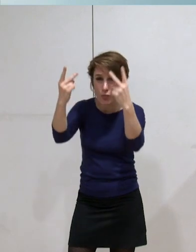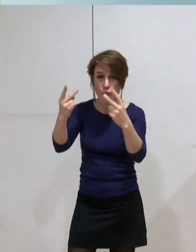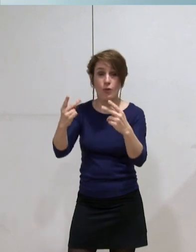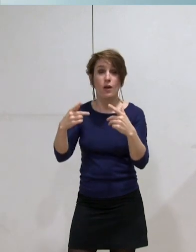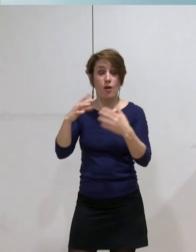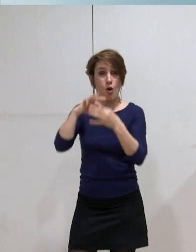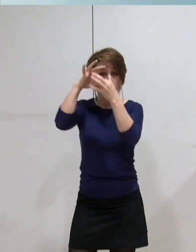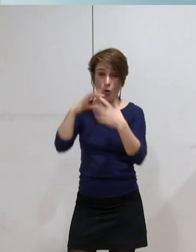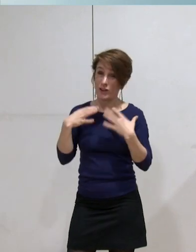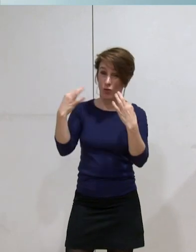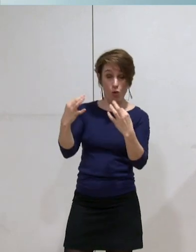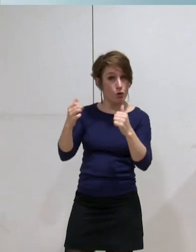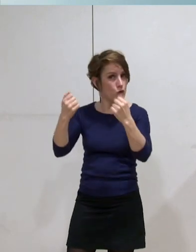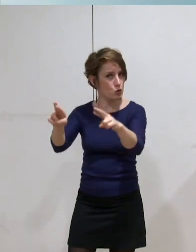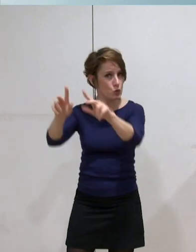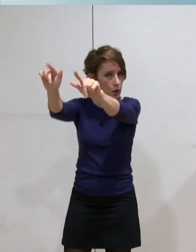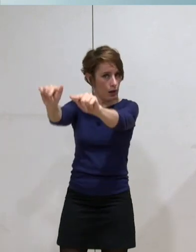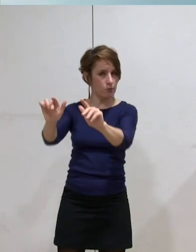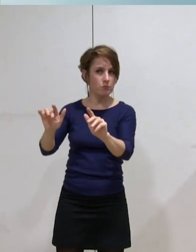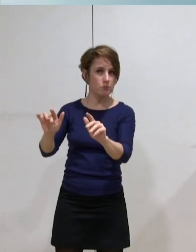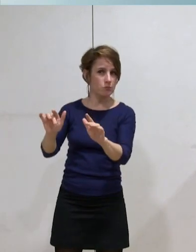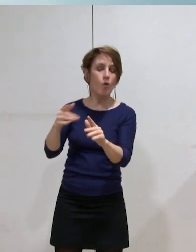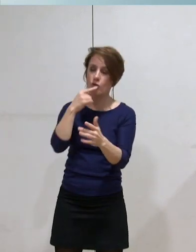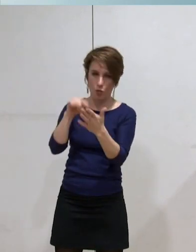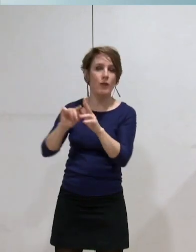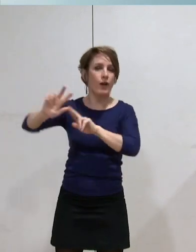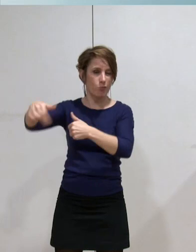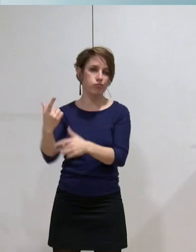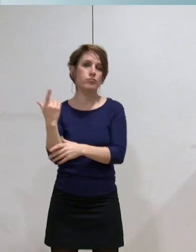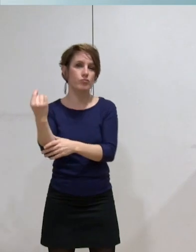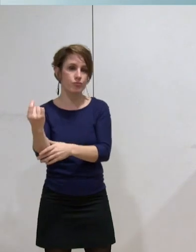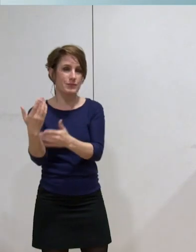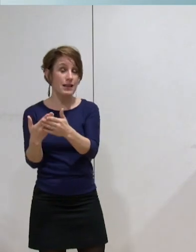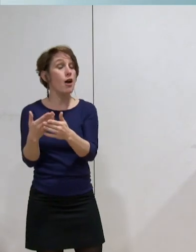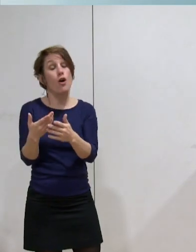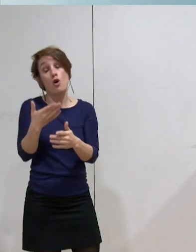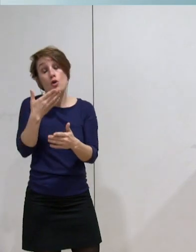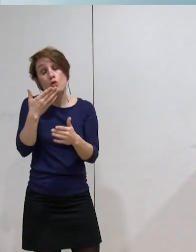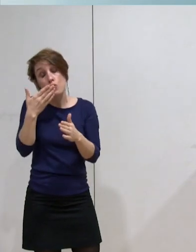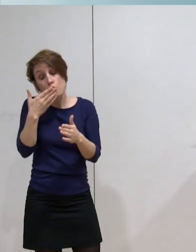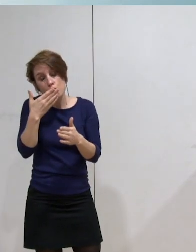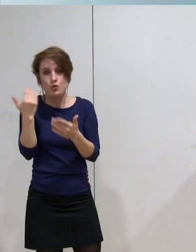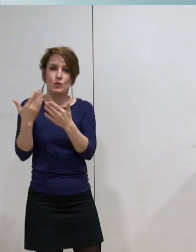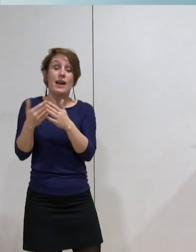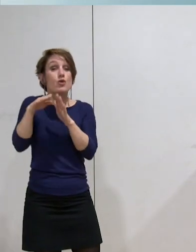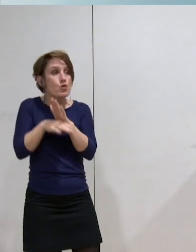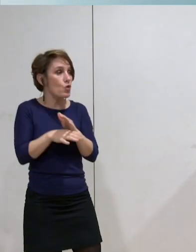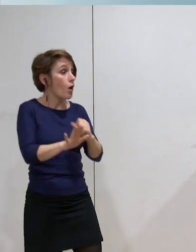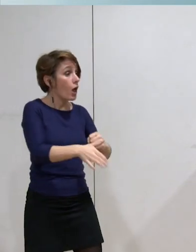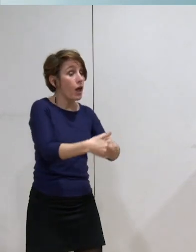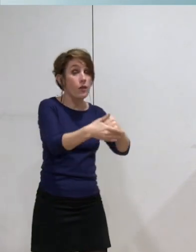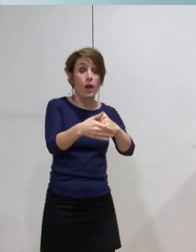lequel elle déploi effectivement leurs activités plutôt que d'apporter une aide euh sans autre